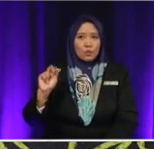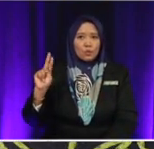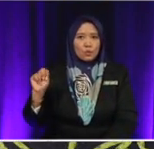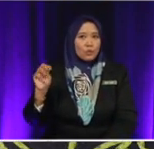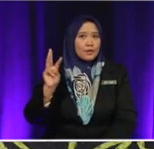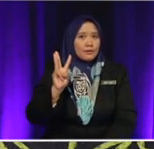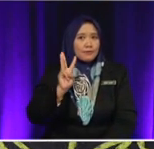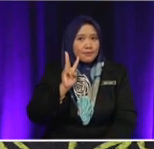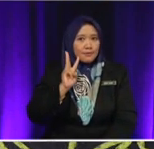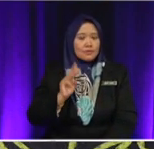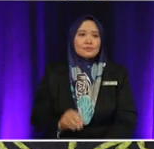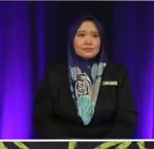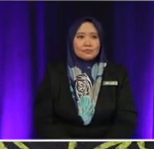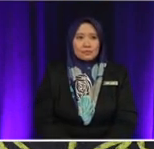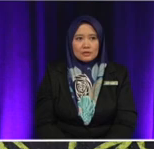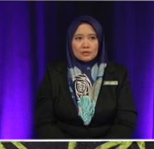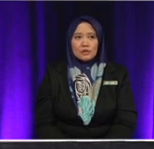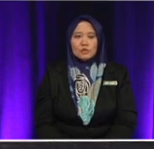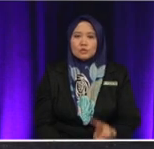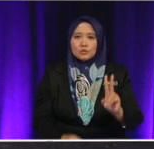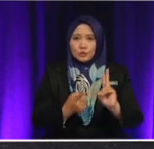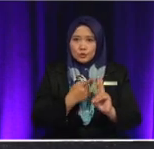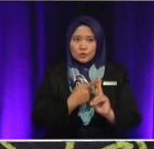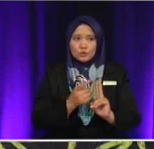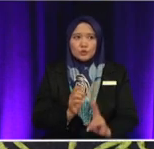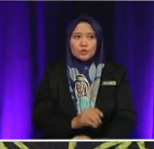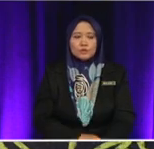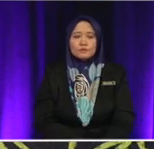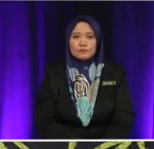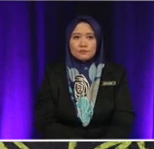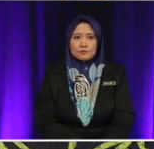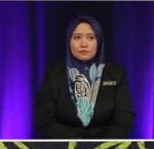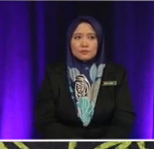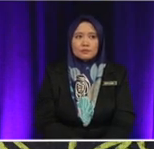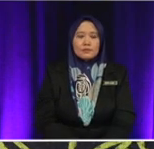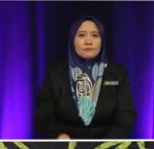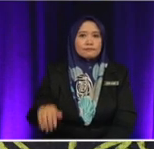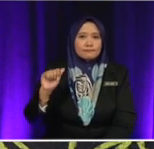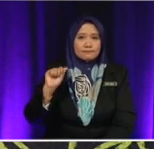tangan. Hai. Okey, kemudian Nur Afika.